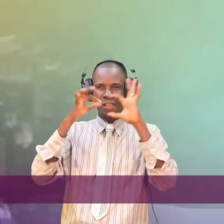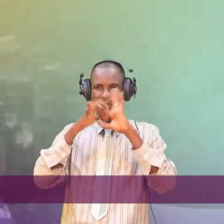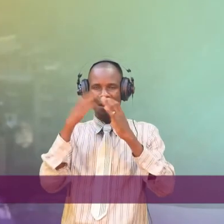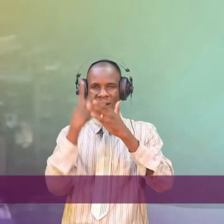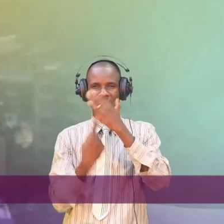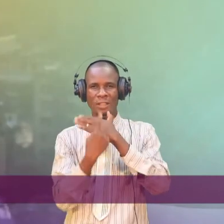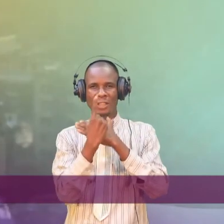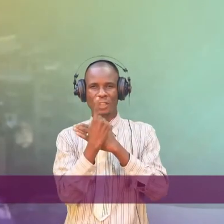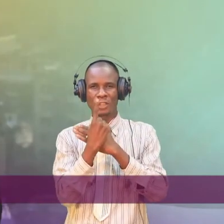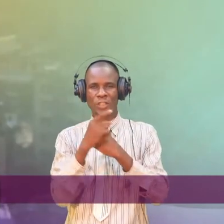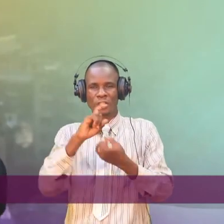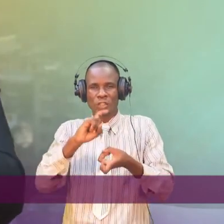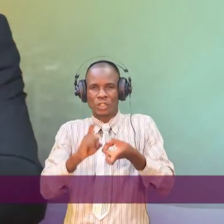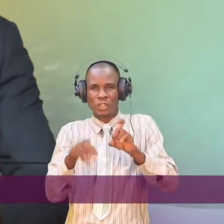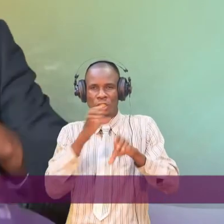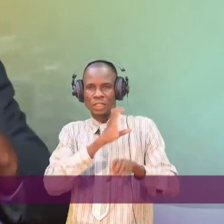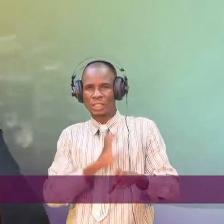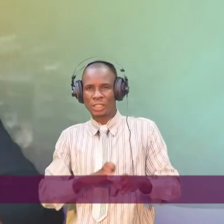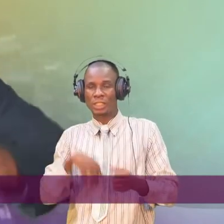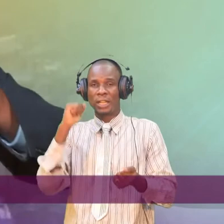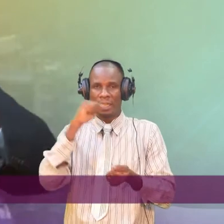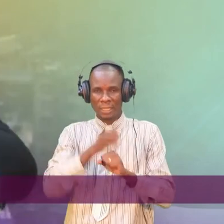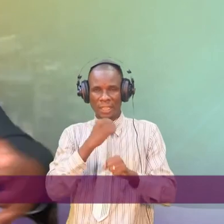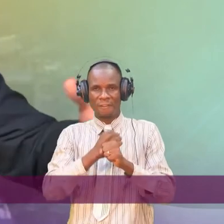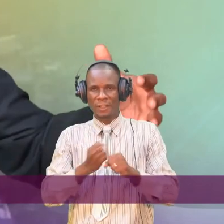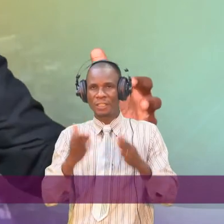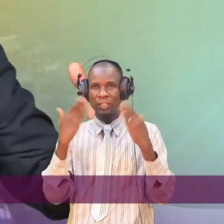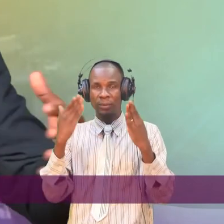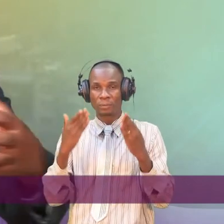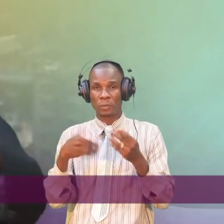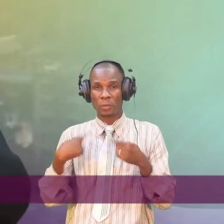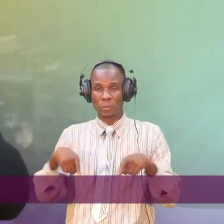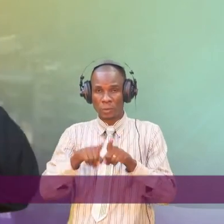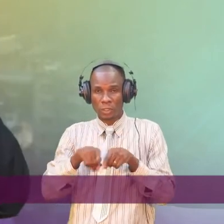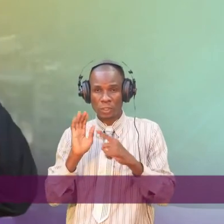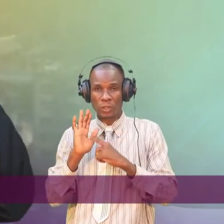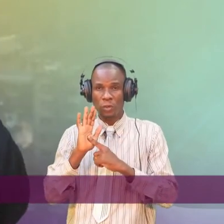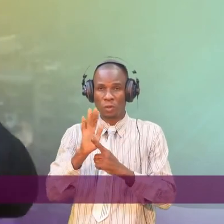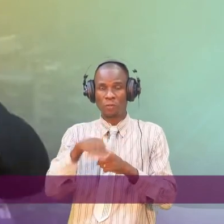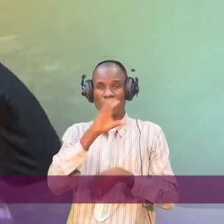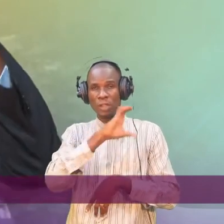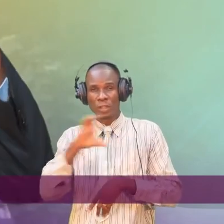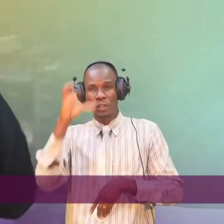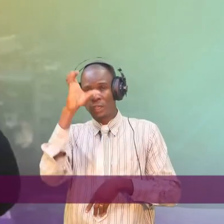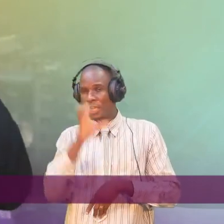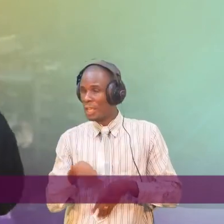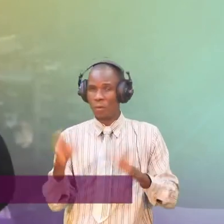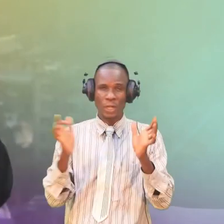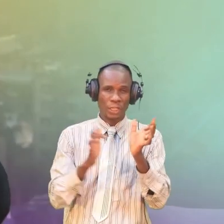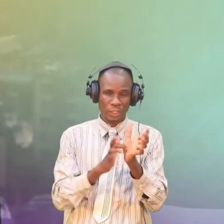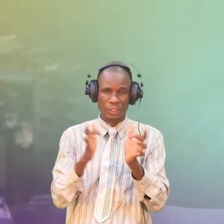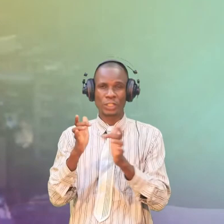Mpango wa Mungu inahusisha ulimwengu na uumbaji wote. Mungu anataka